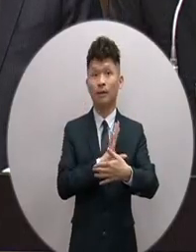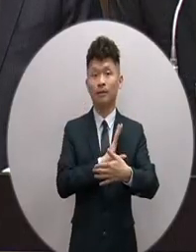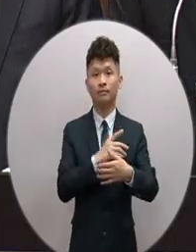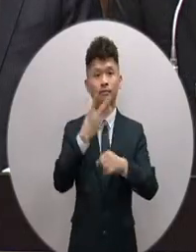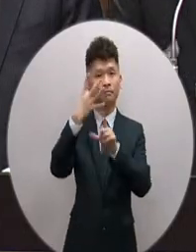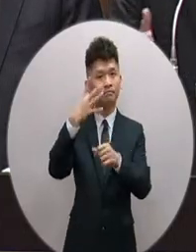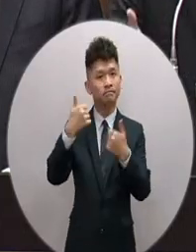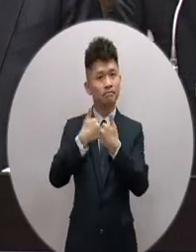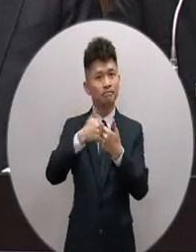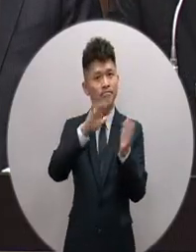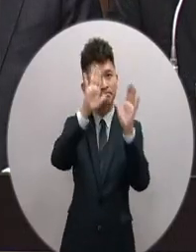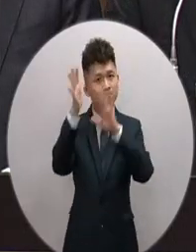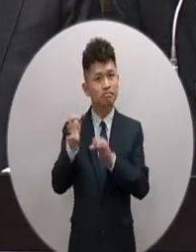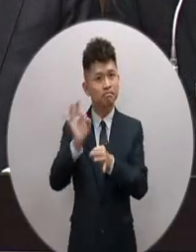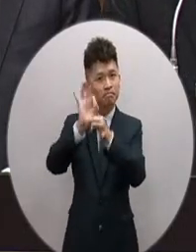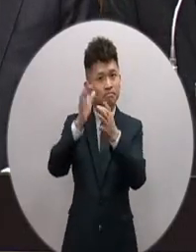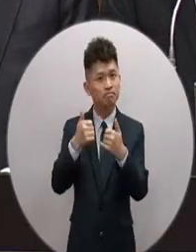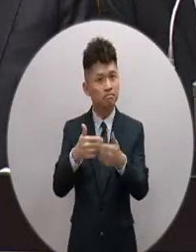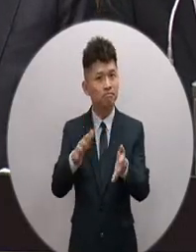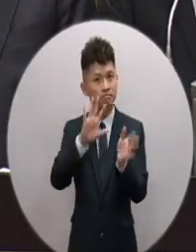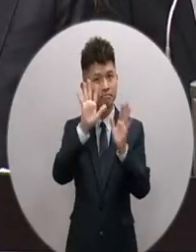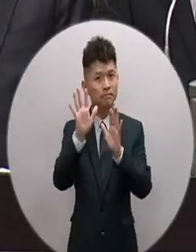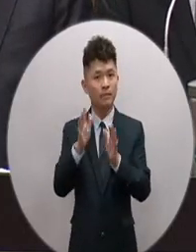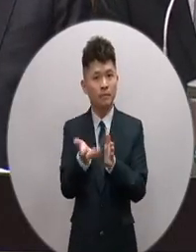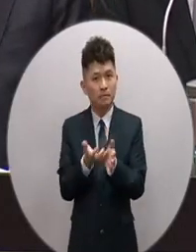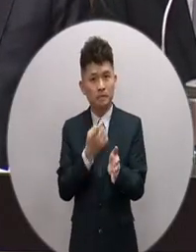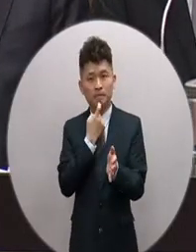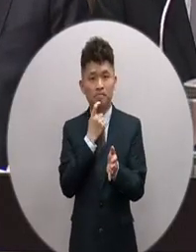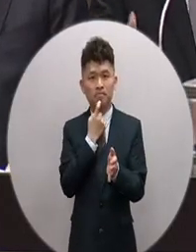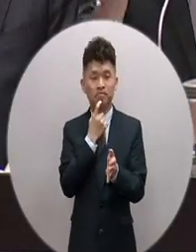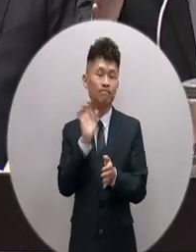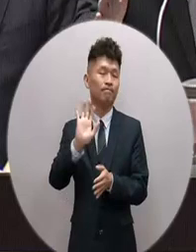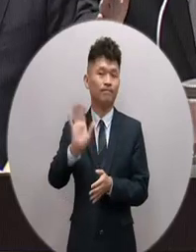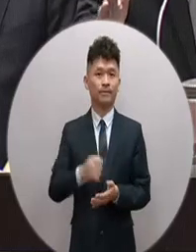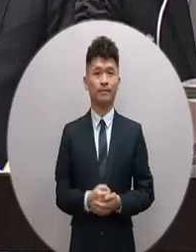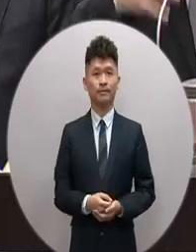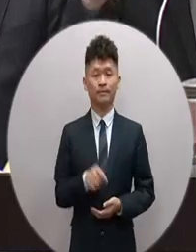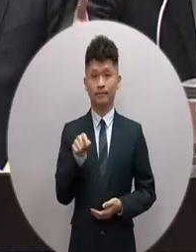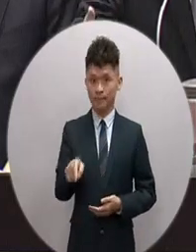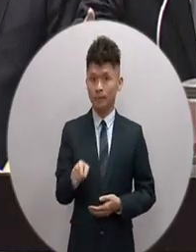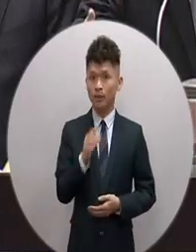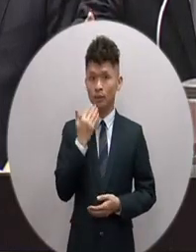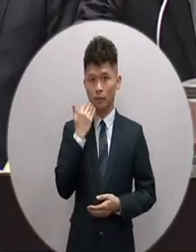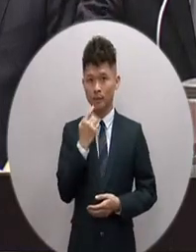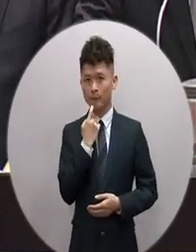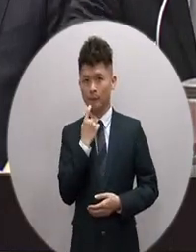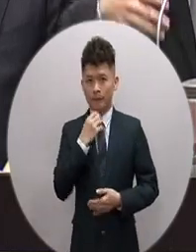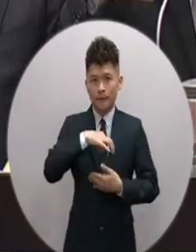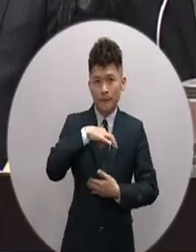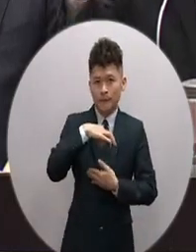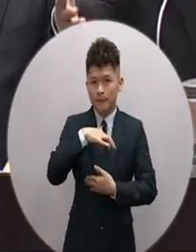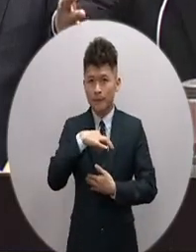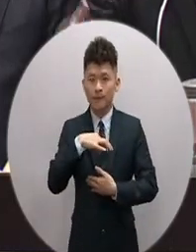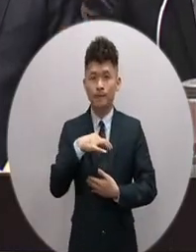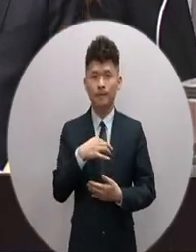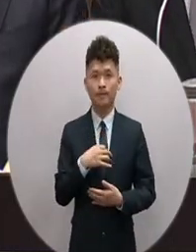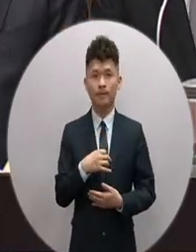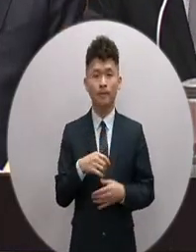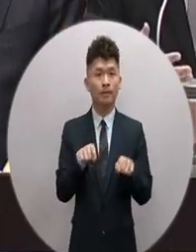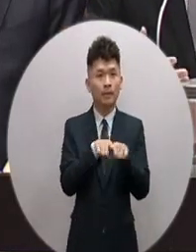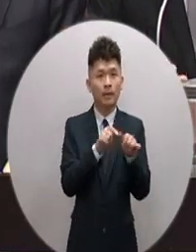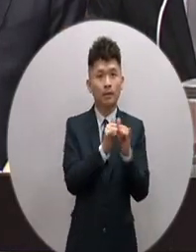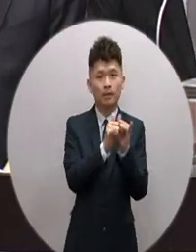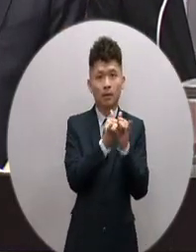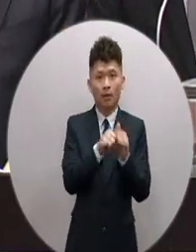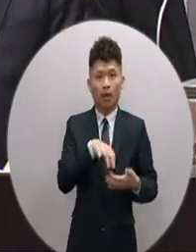开会情况如何，我们现在是不必要去先去预先揣测，因为这种事情是你越揣测，那么这个民众